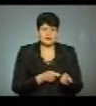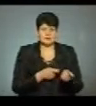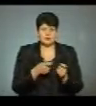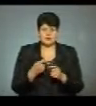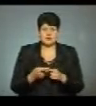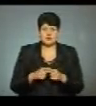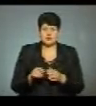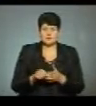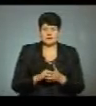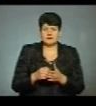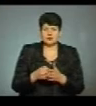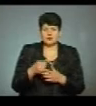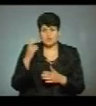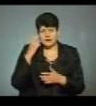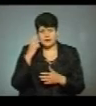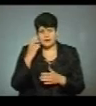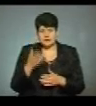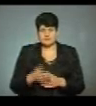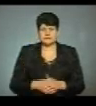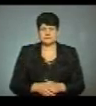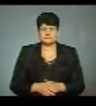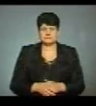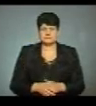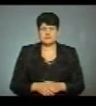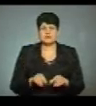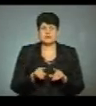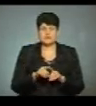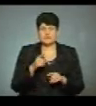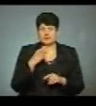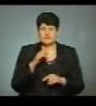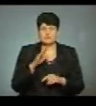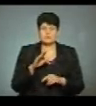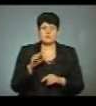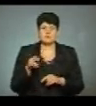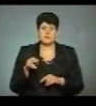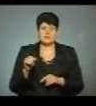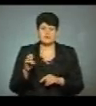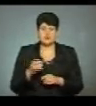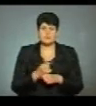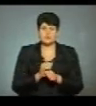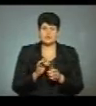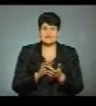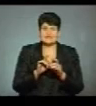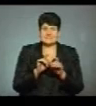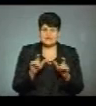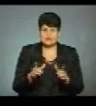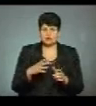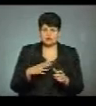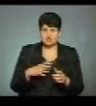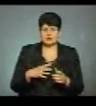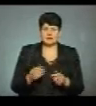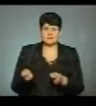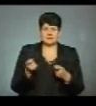такого матеріалу до міста Києва, до референс-лабораторії. Також, за словами Володимира Паничева, лабораторний центр очікує на доставку захисних